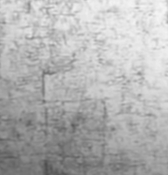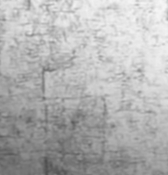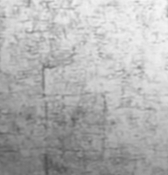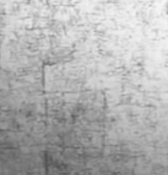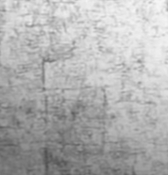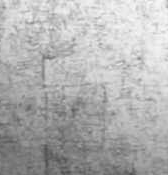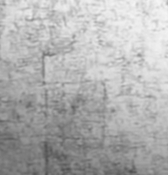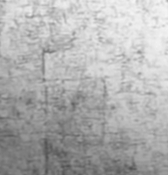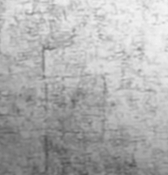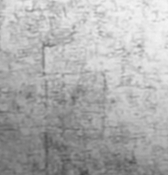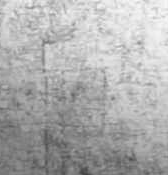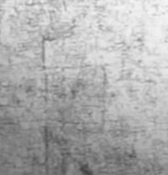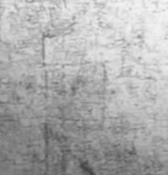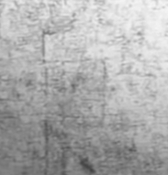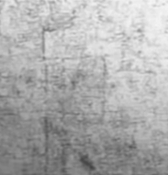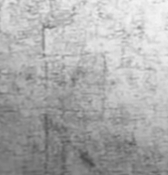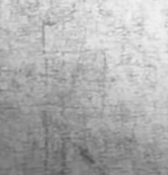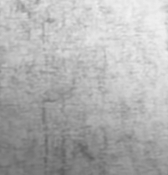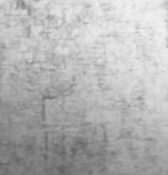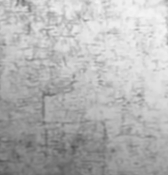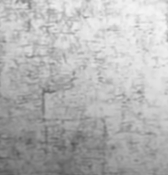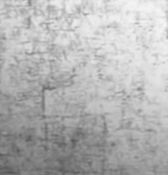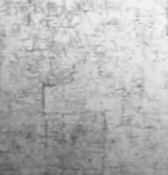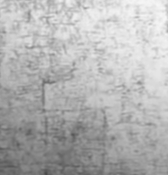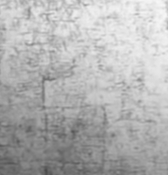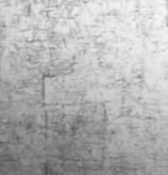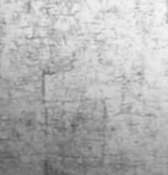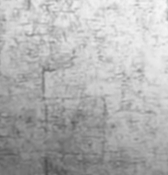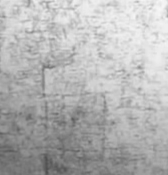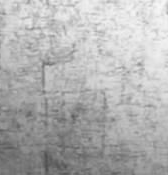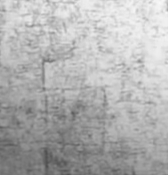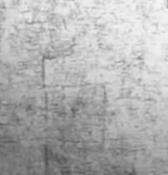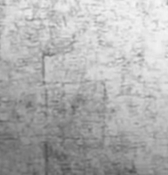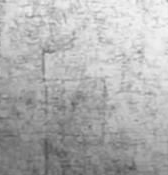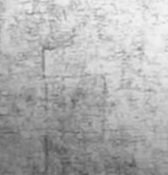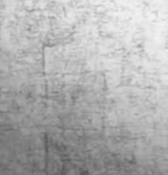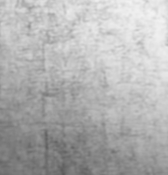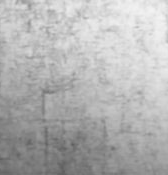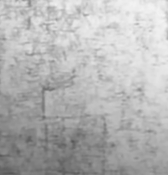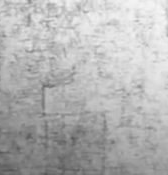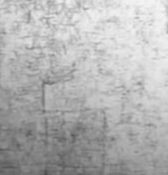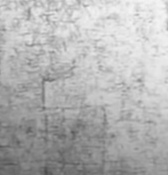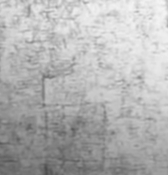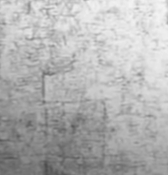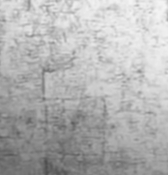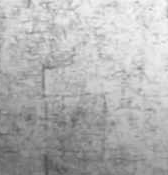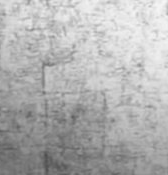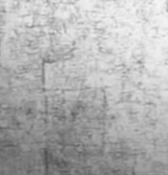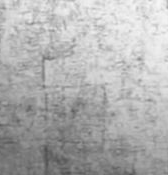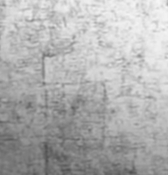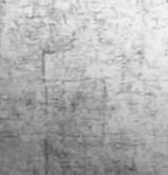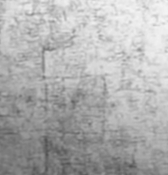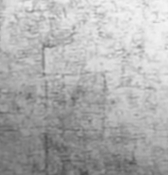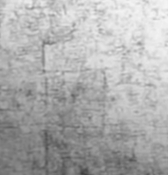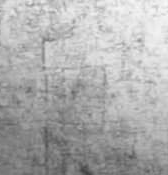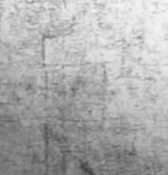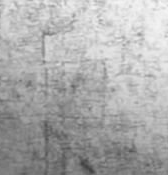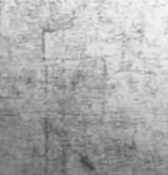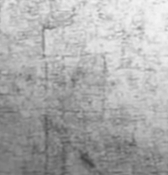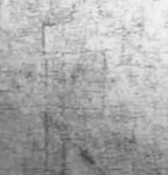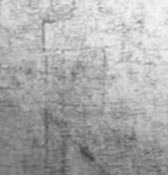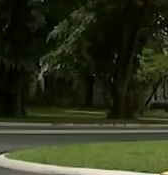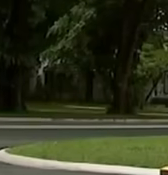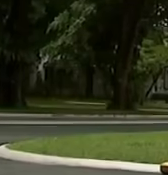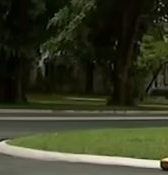daw, may arrest warrant na si Wang Chuyen at pinaghahanap na ng mga otoridad sa Taiwan. Pero nakakuha pa siya ng kontrata sa PSDBM